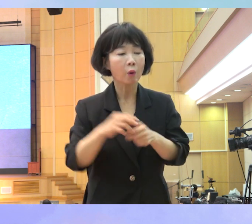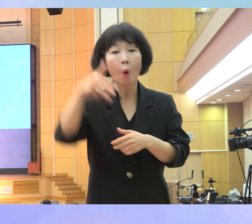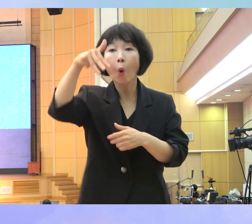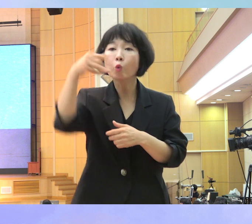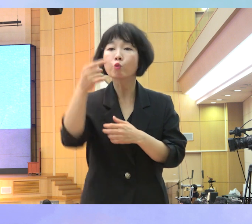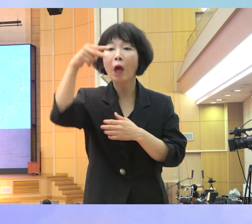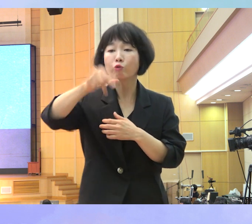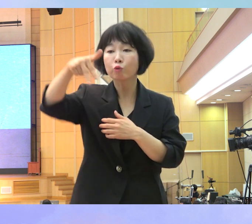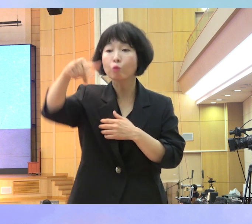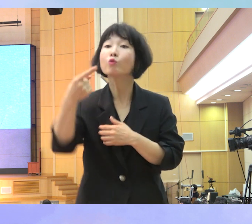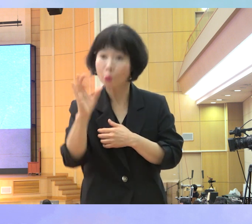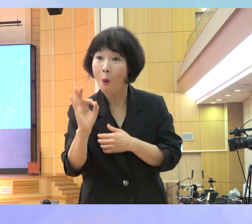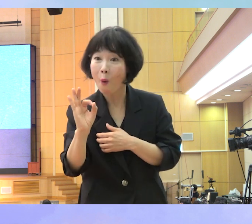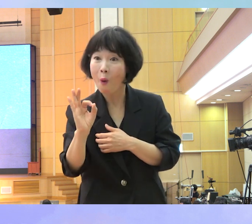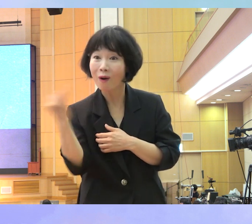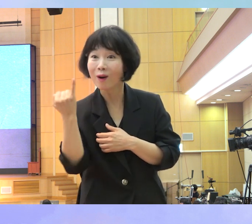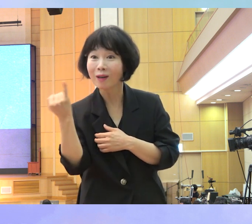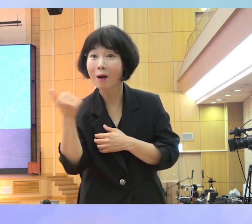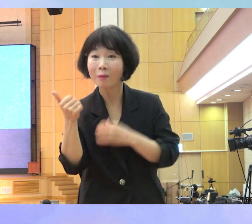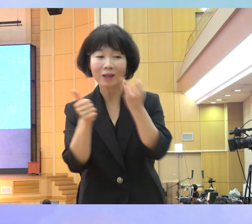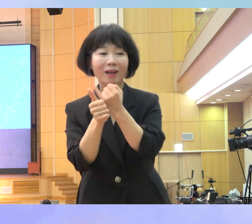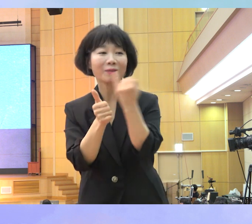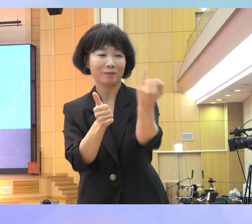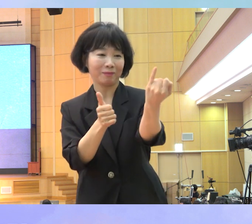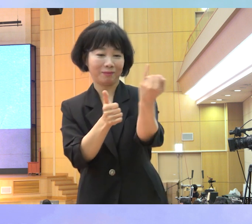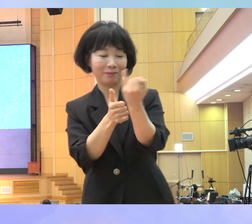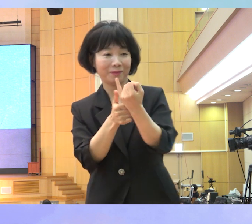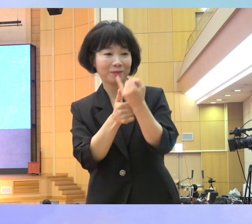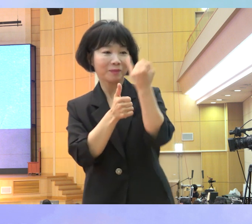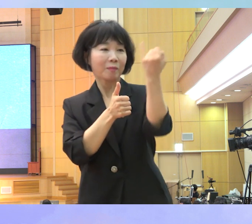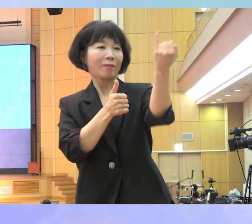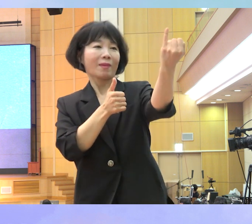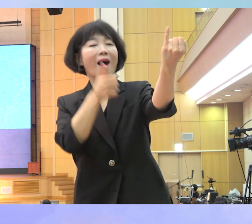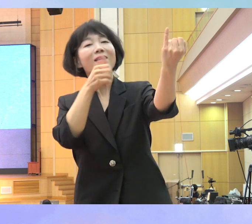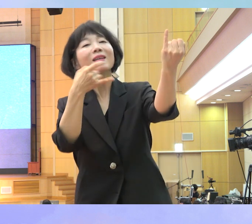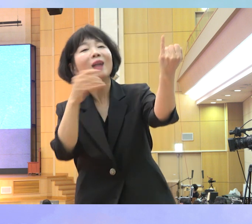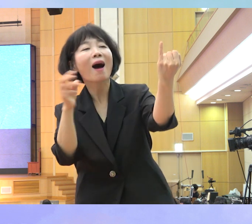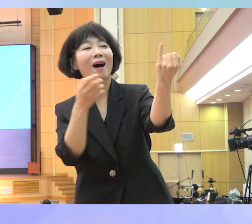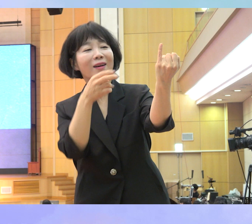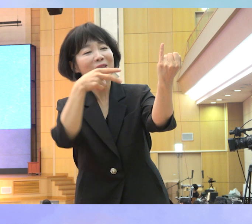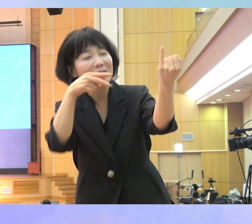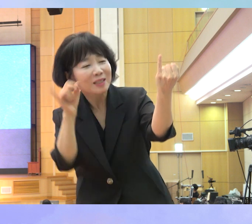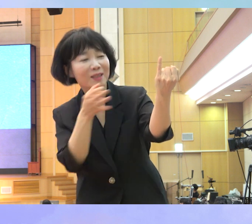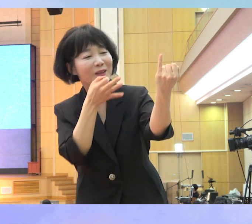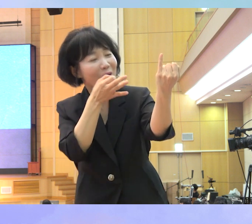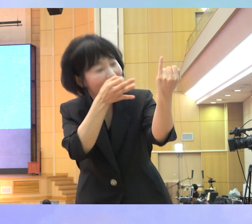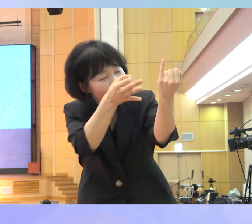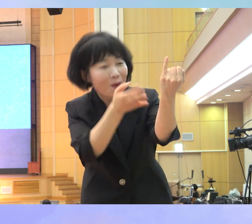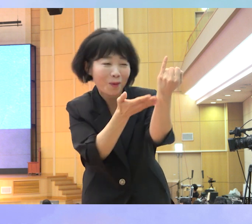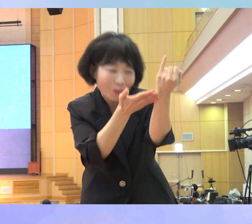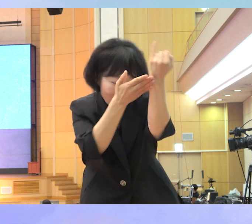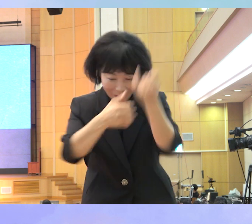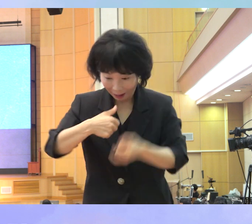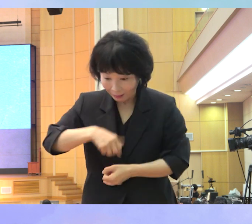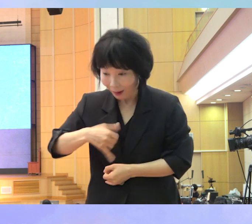최수종 씨가 그 하이라 씨한테 히라 씨 하면서 아직도 자녀들한테도 존대를 한다고